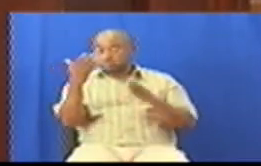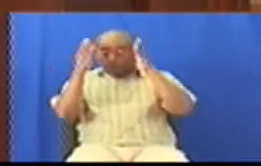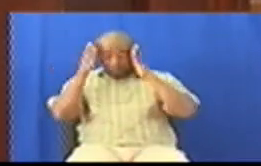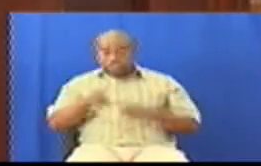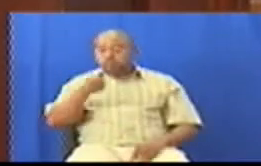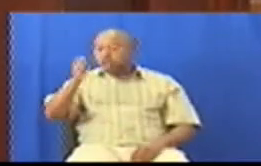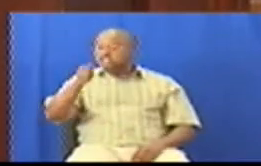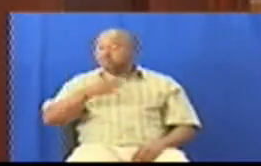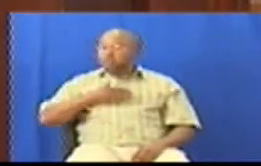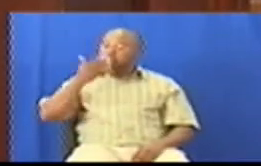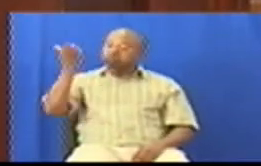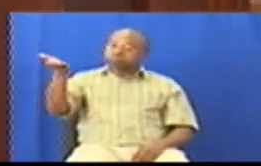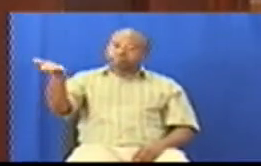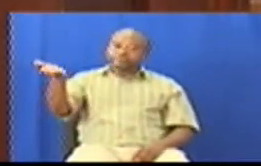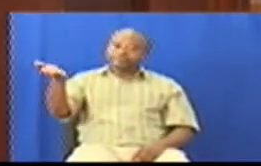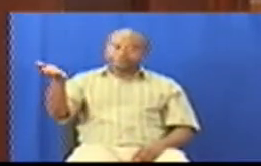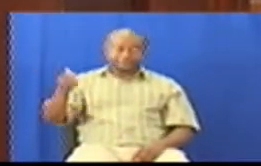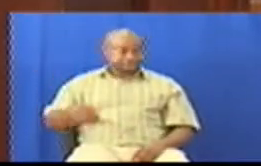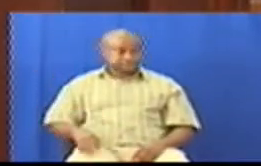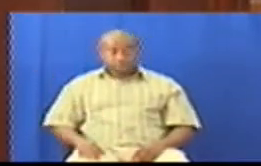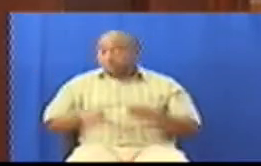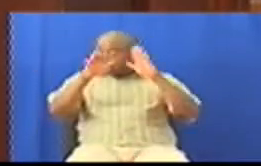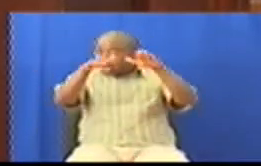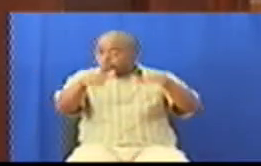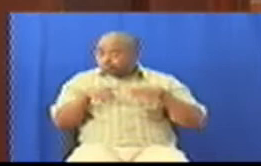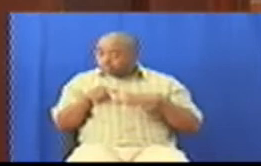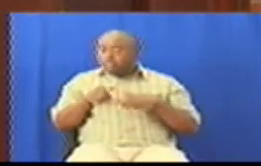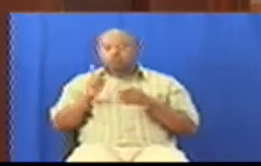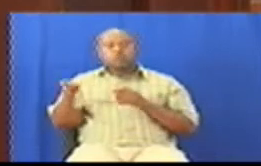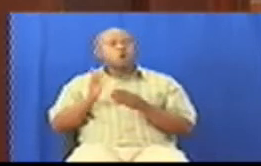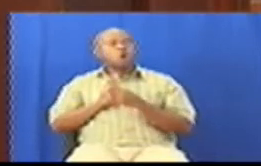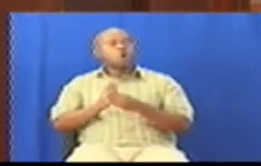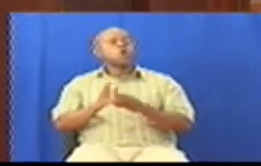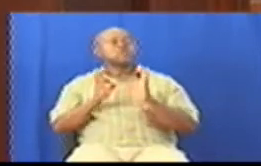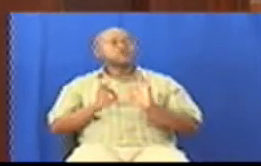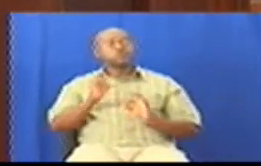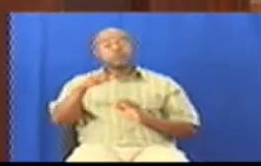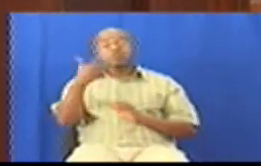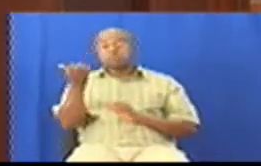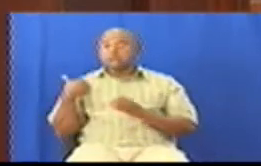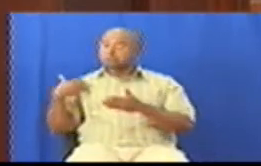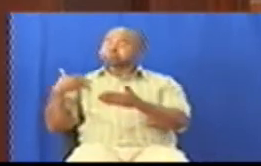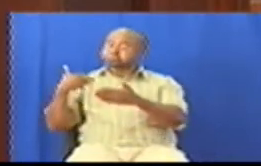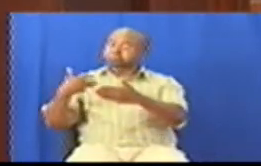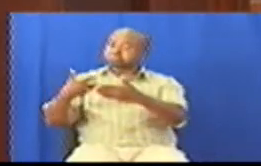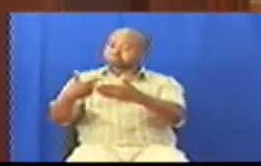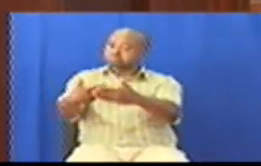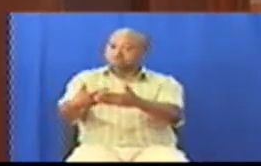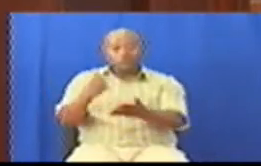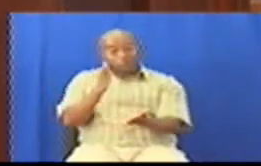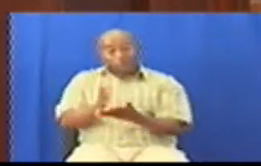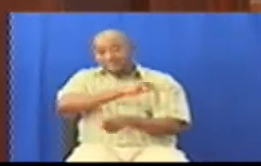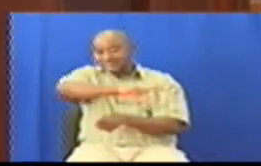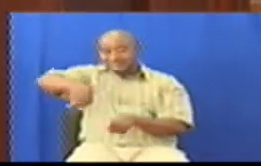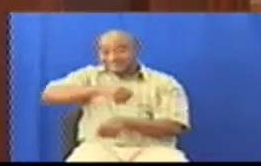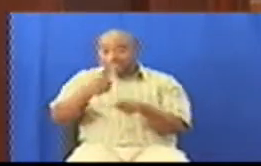wetu, bunge hili umeliongoza vizuri sana sana sana, na mabadiliko tumeyaona.